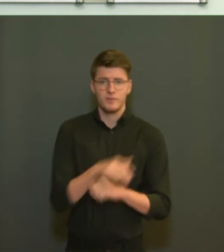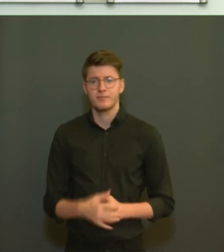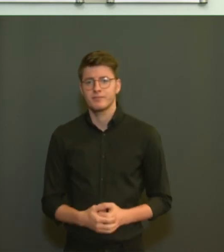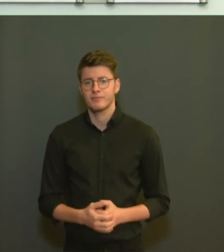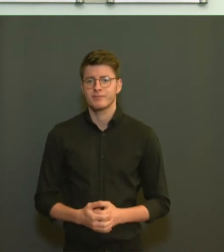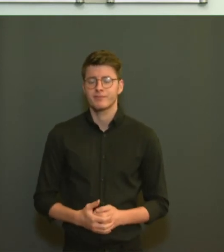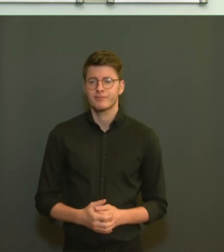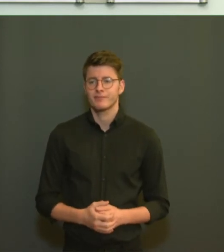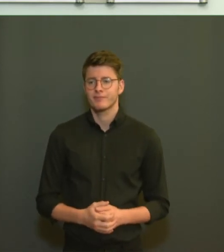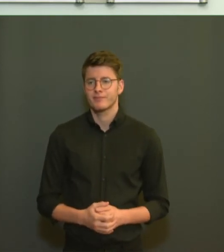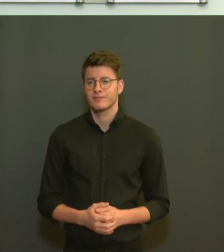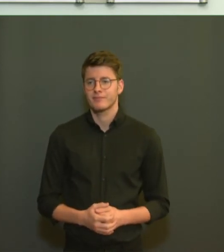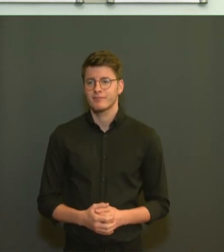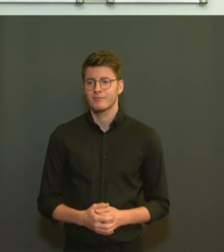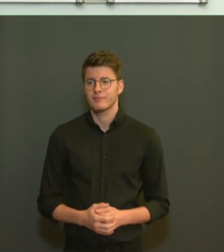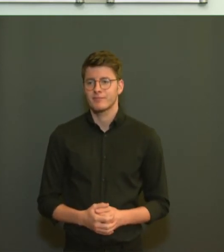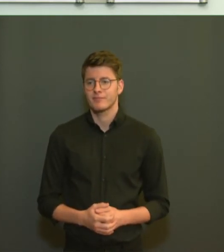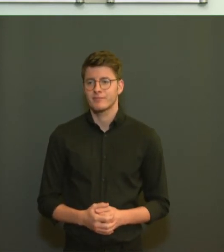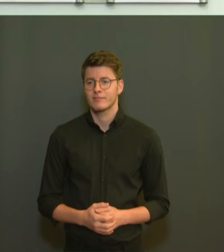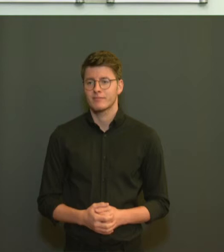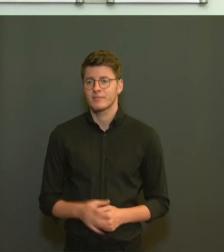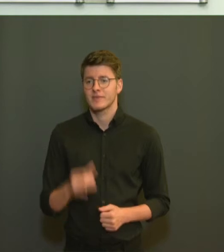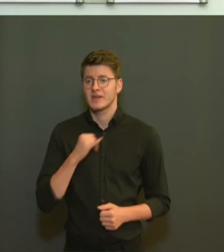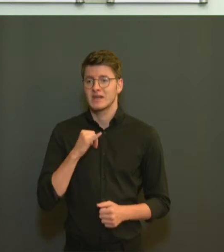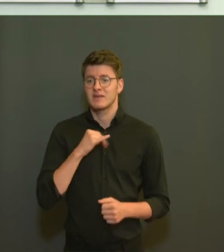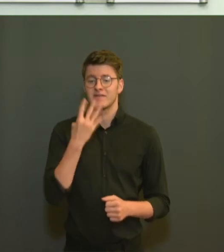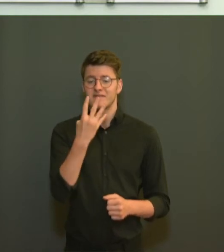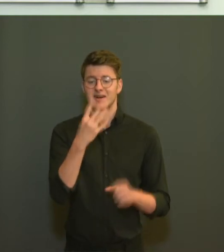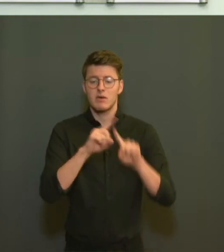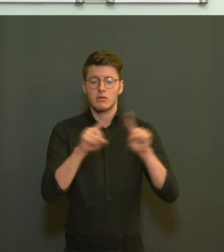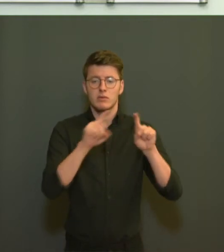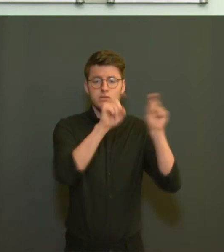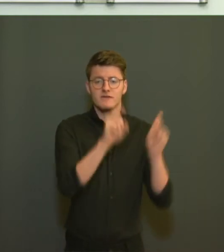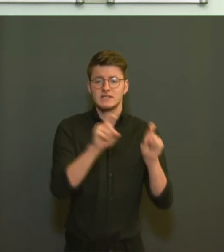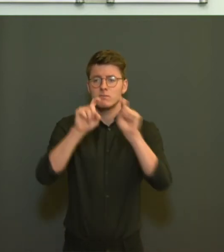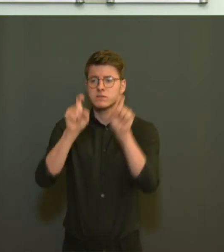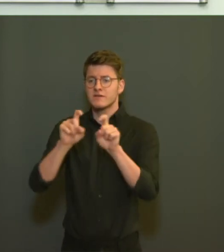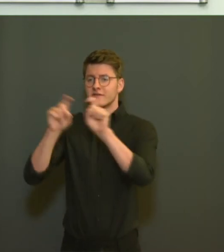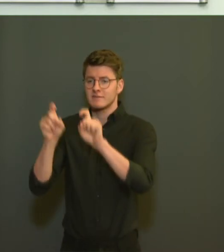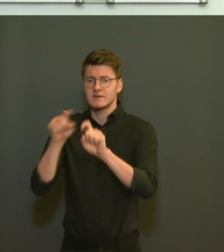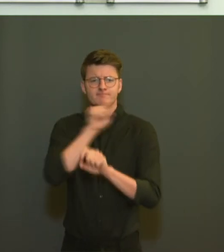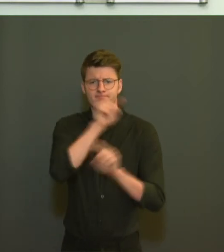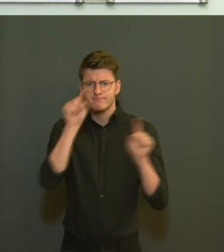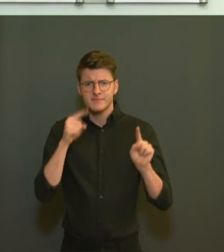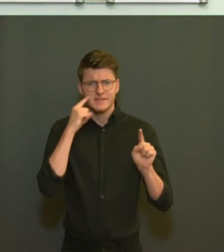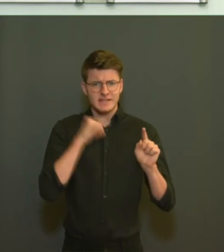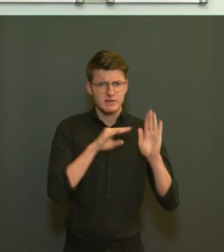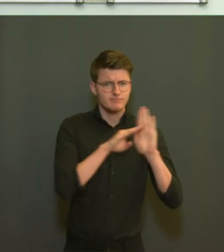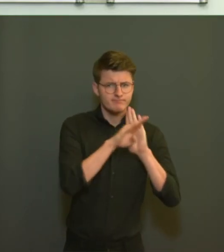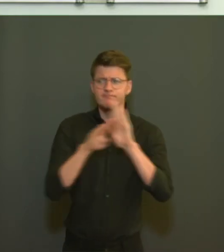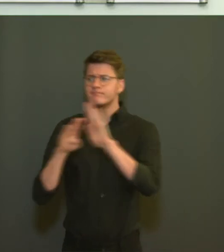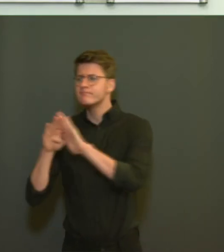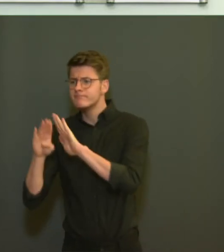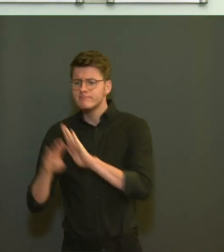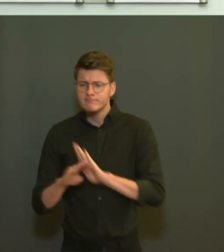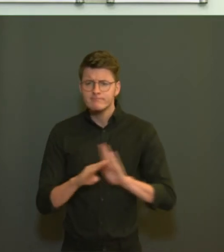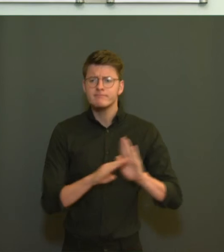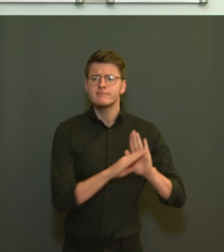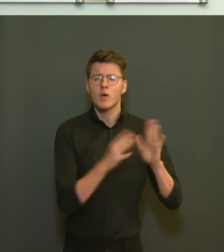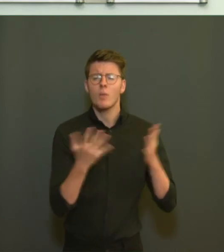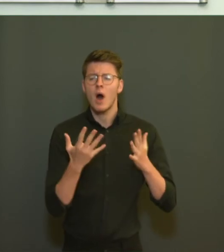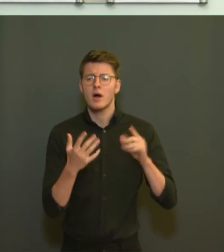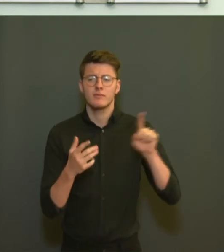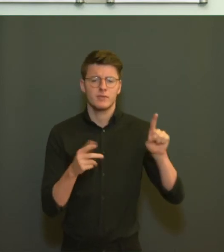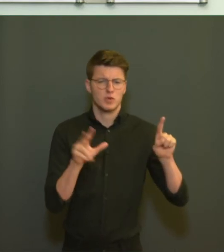In 4 andere provincies zien we daarentegen wel een toename van de weekgemiddelde. Het gaat om